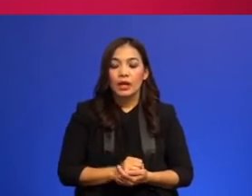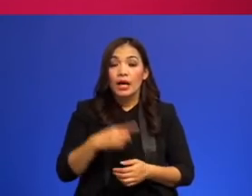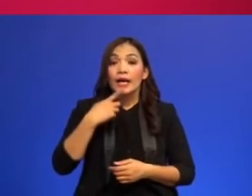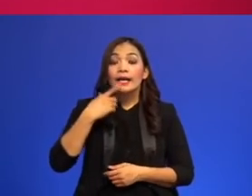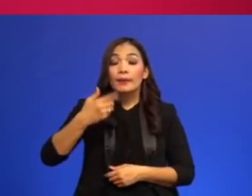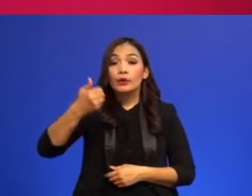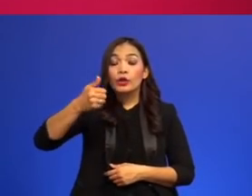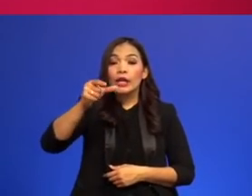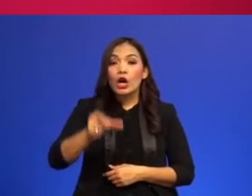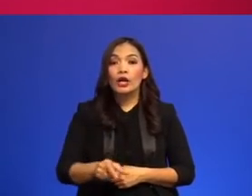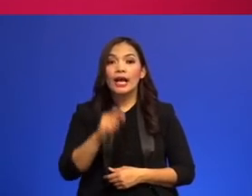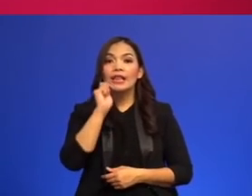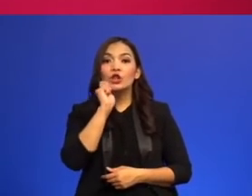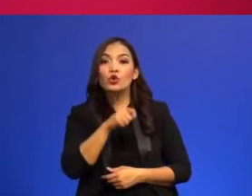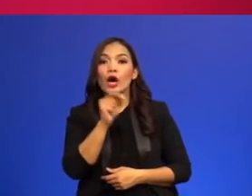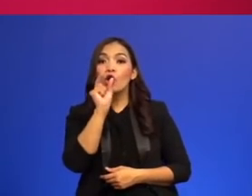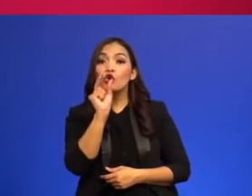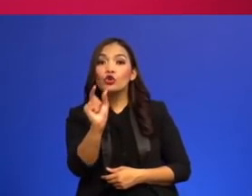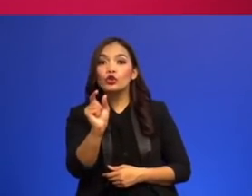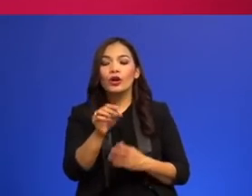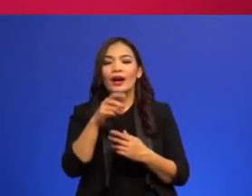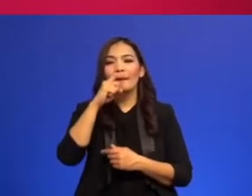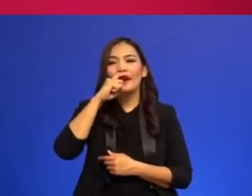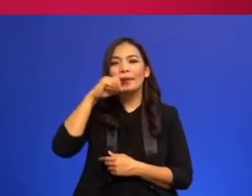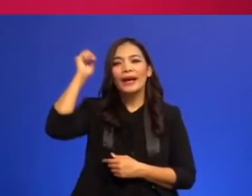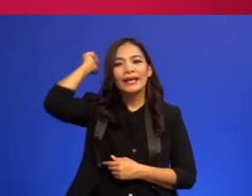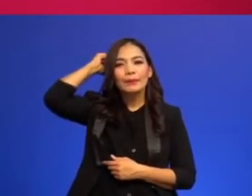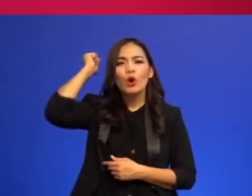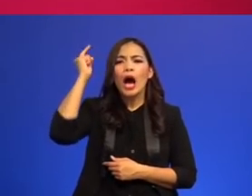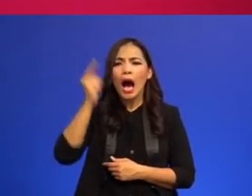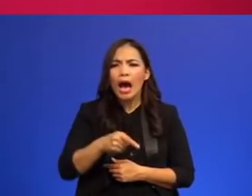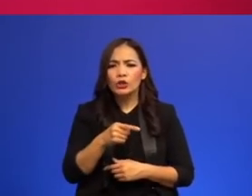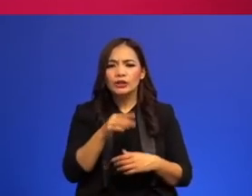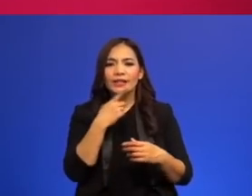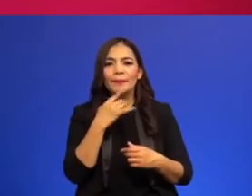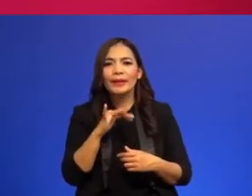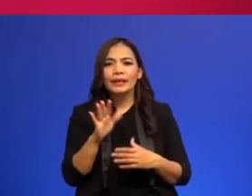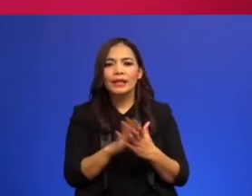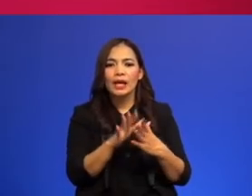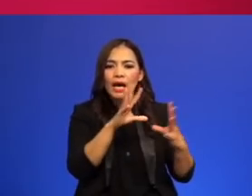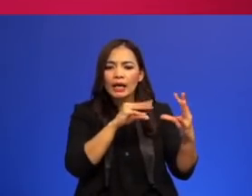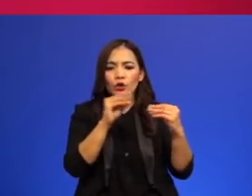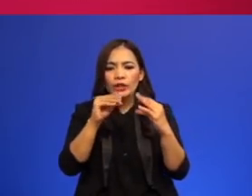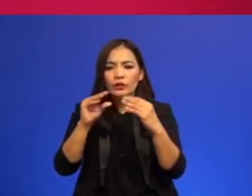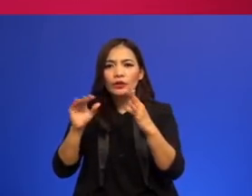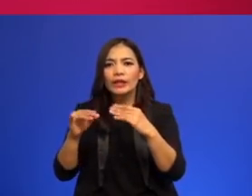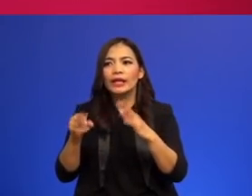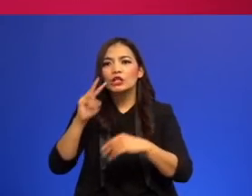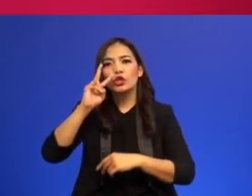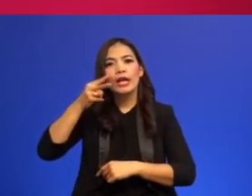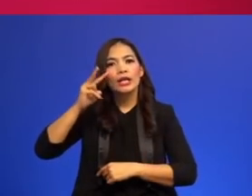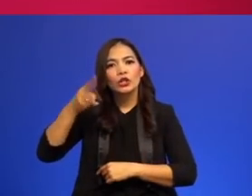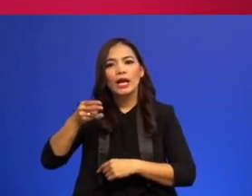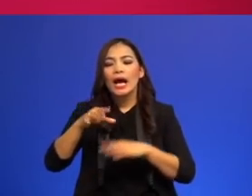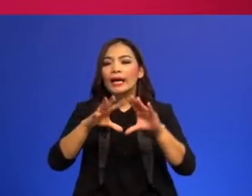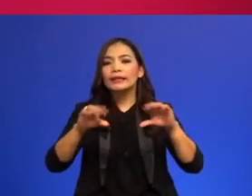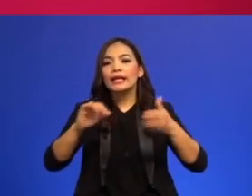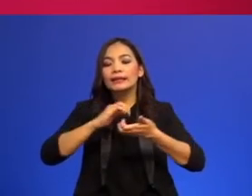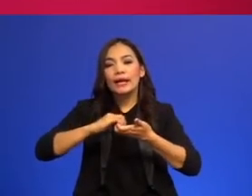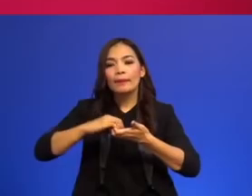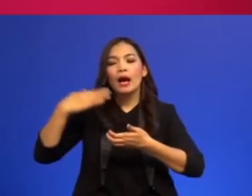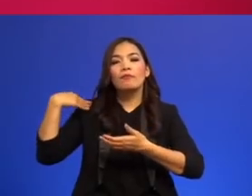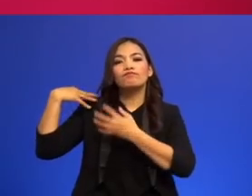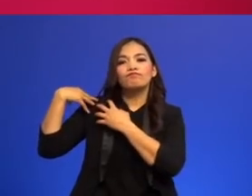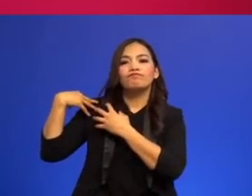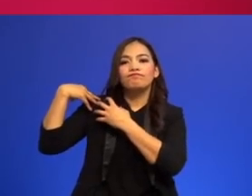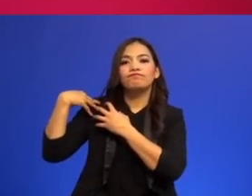Kebutuhan orang tua bagi bapak ibu harus dirundingkan dengan saudara-saudara. Harus gotong royong memikul